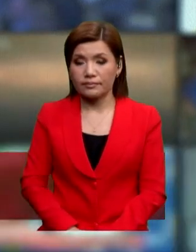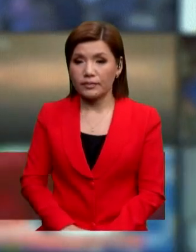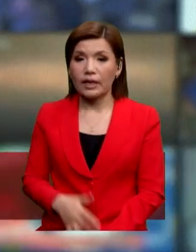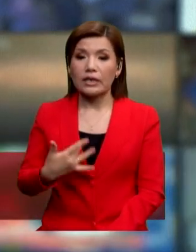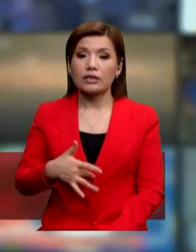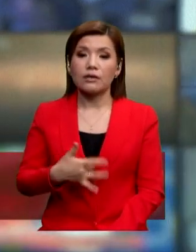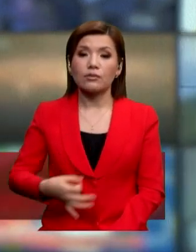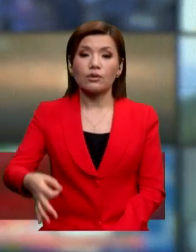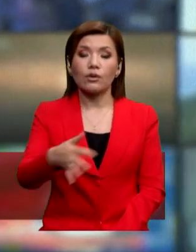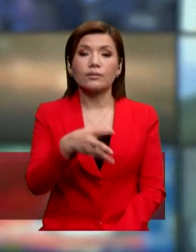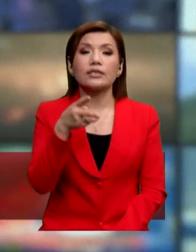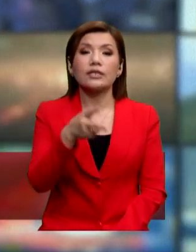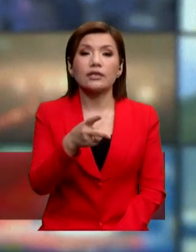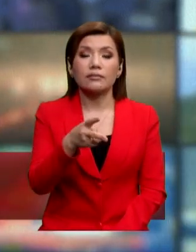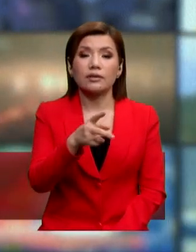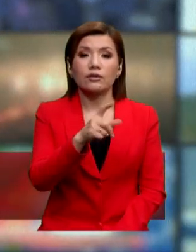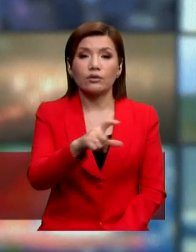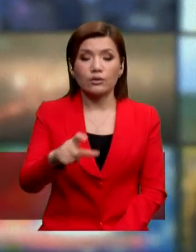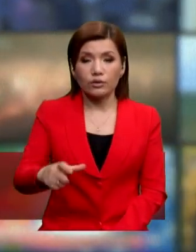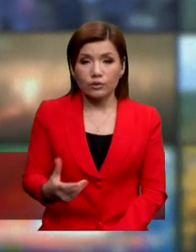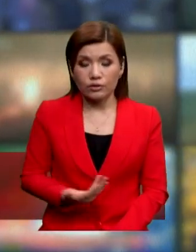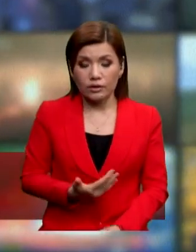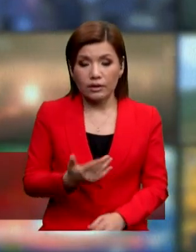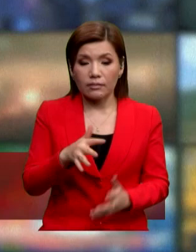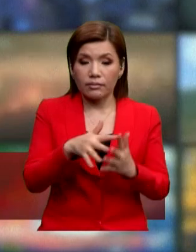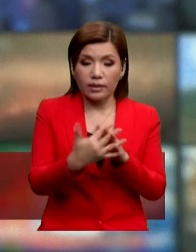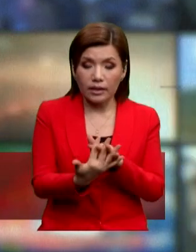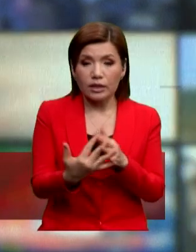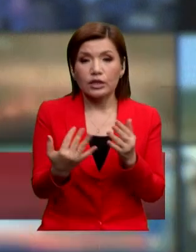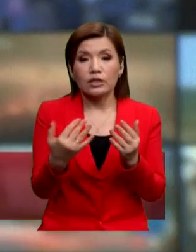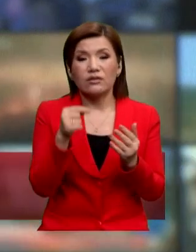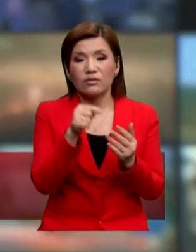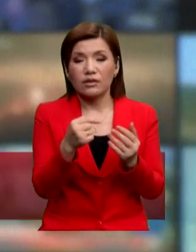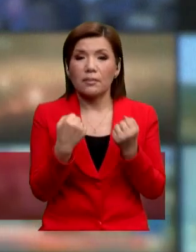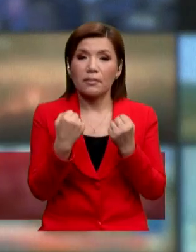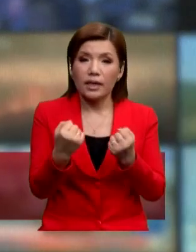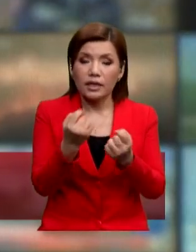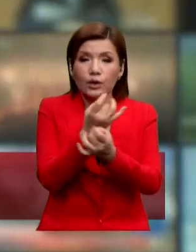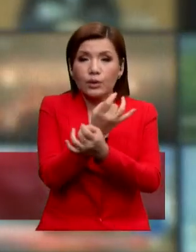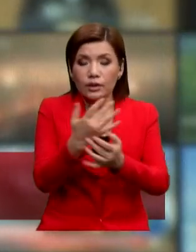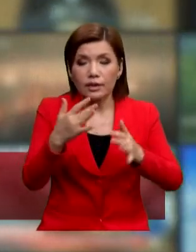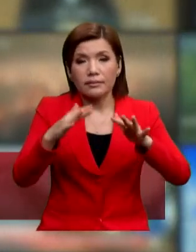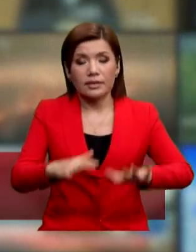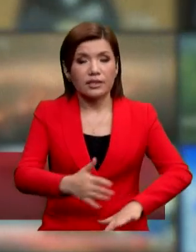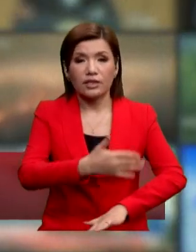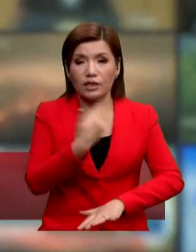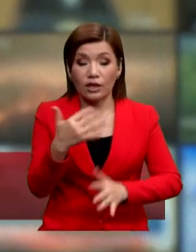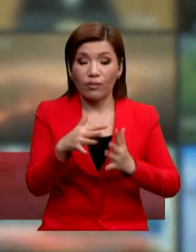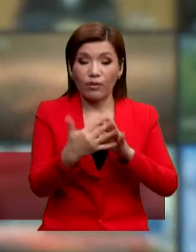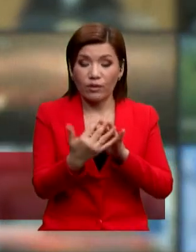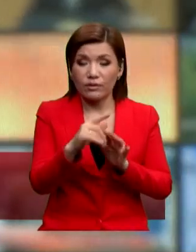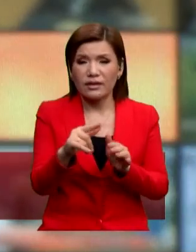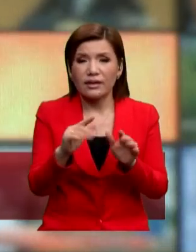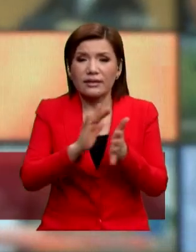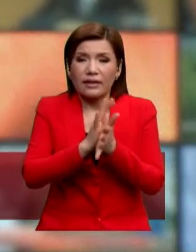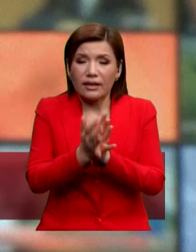Жамбыл облысында 2000-ға жуық тұрғыны бар. Бүтін бір ауылда не спорт мектебі, не мәдениет ошағы жоқ. Ауыл жастары қитетсе, қуықтай мектепке